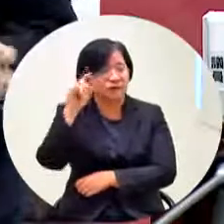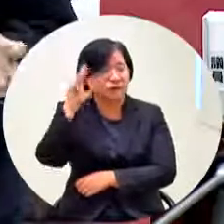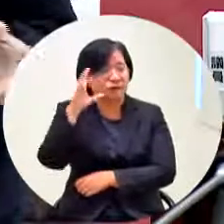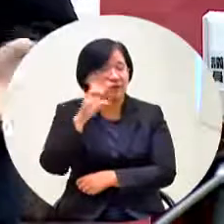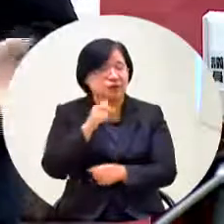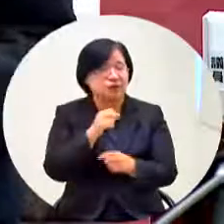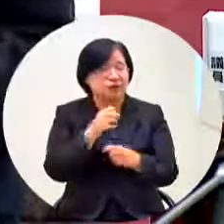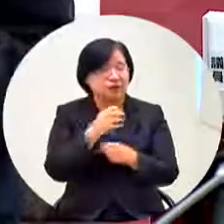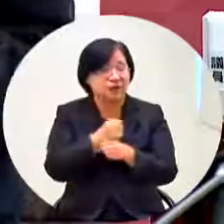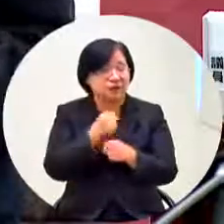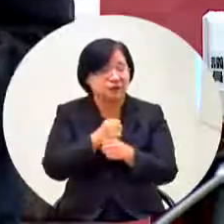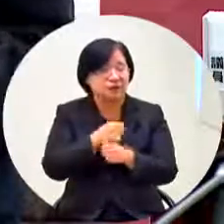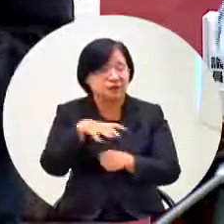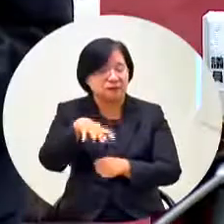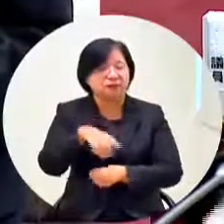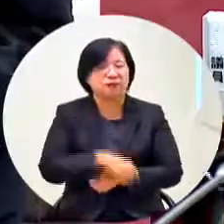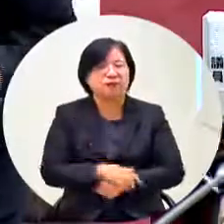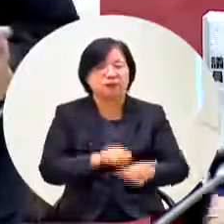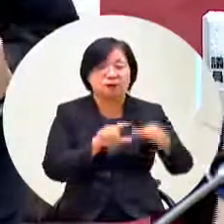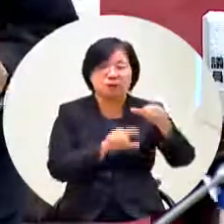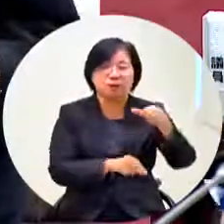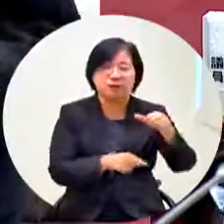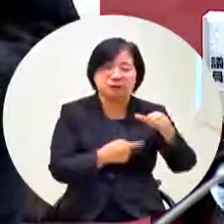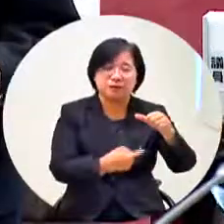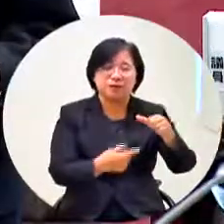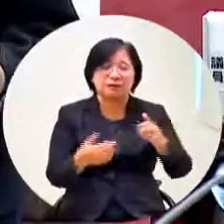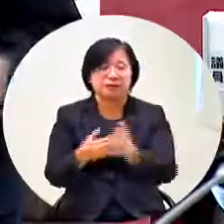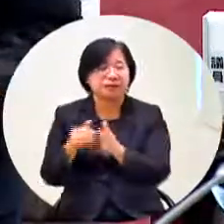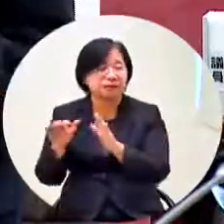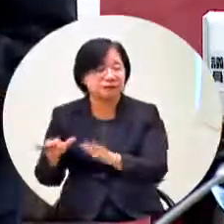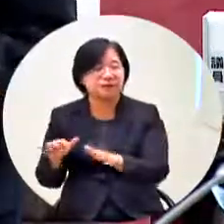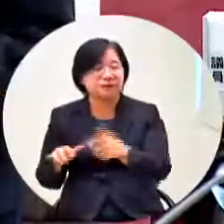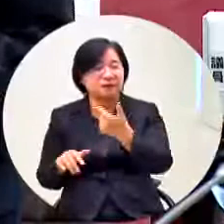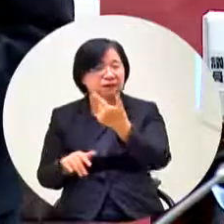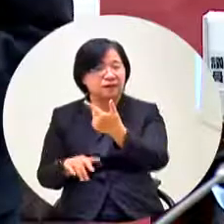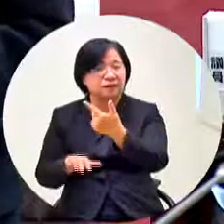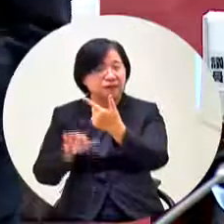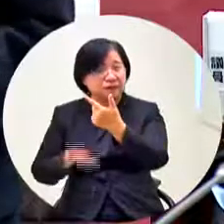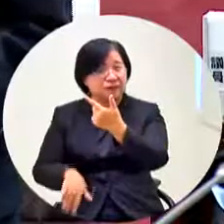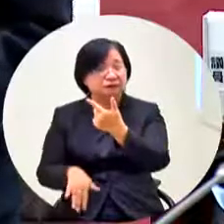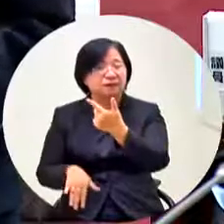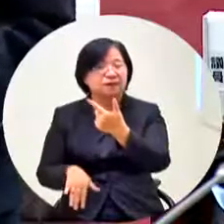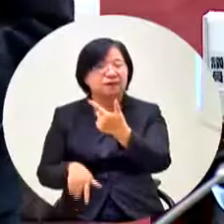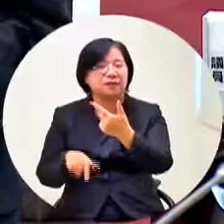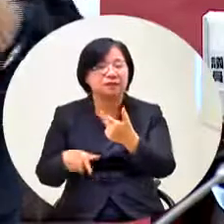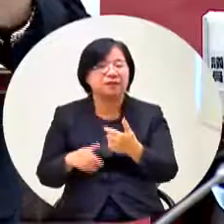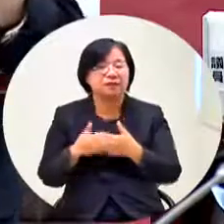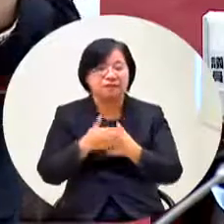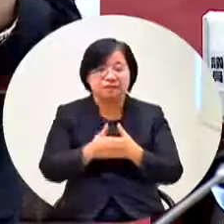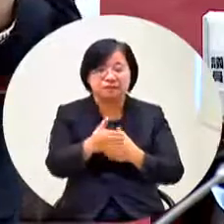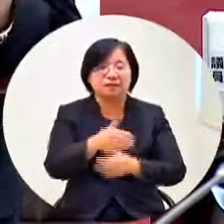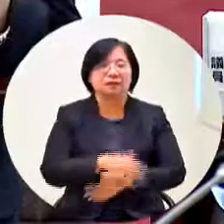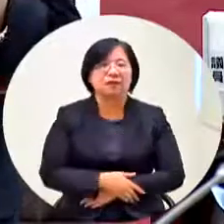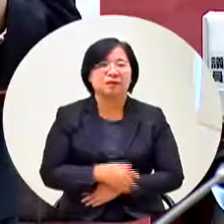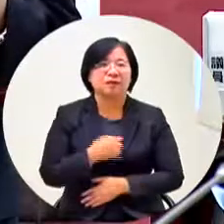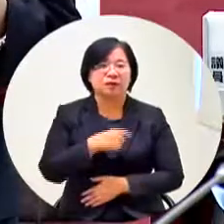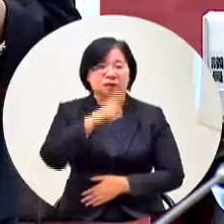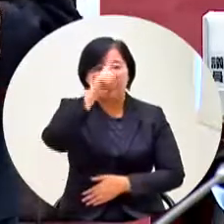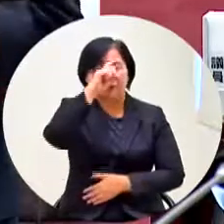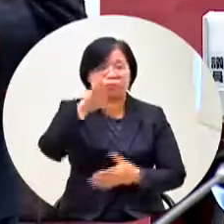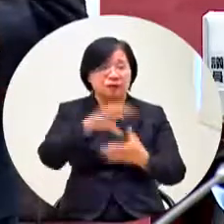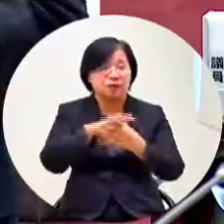么后续呢，因为5月1号到现在都已经是6月下旬了，那么这个进度我希望那一个我们的文化